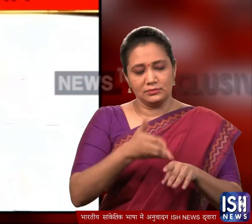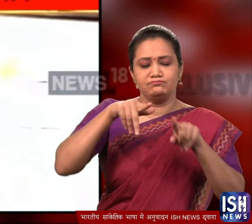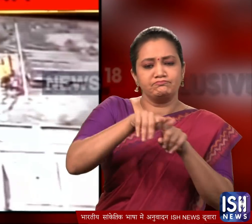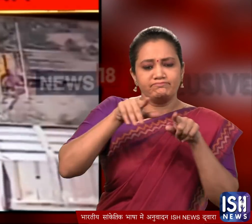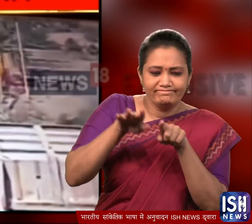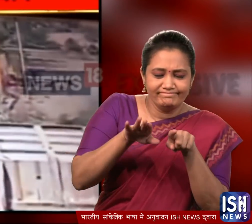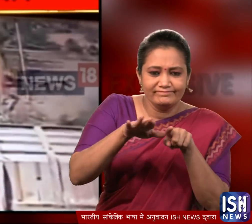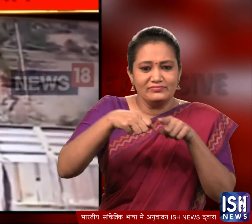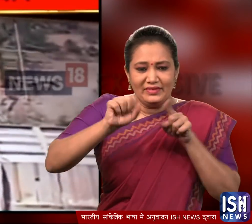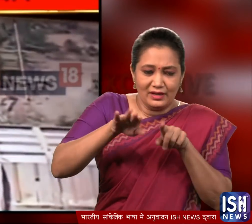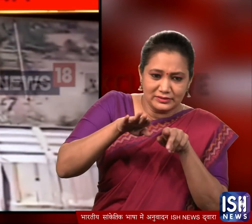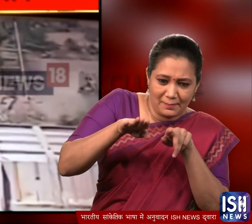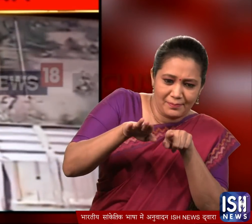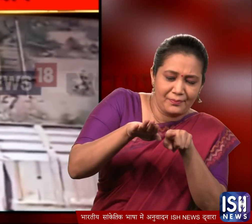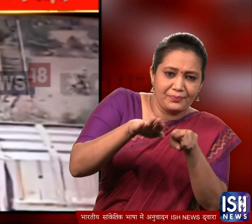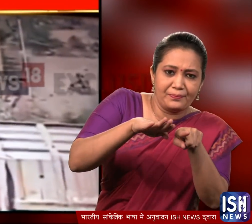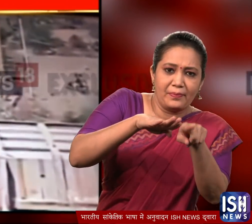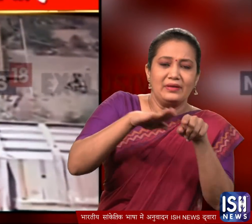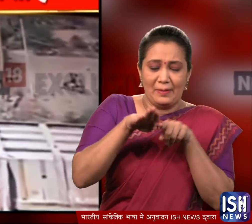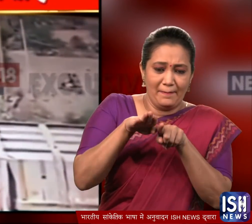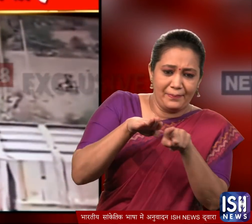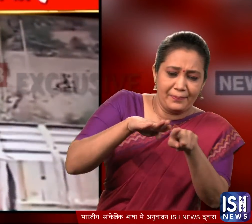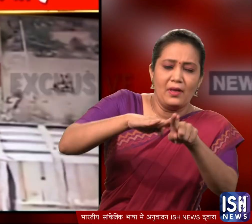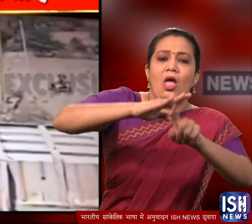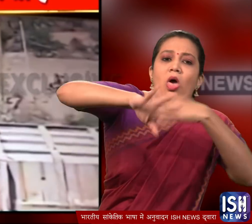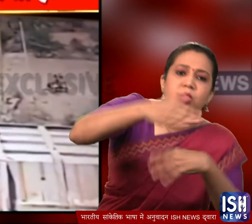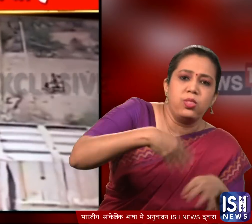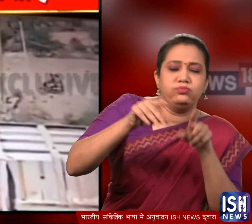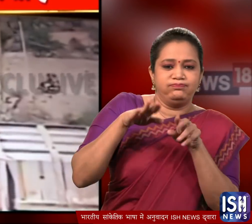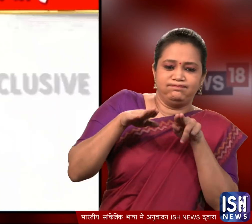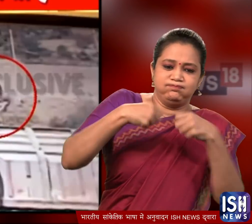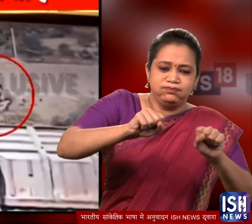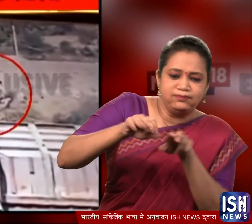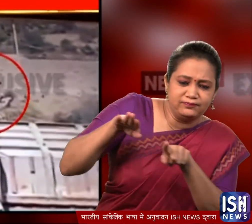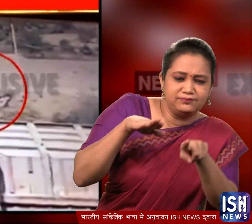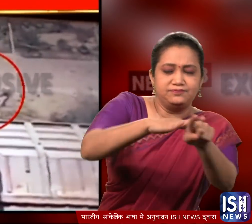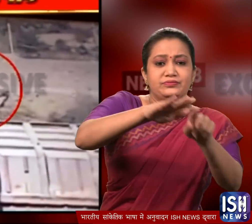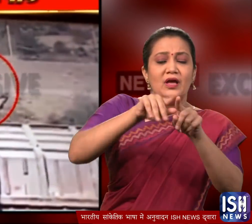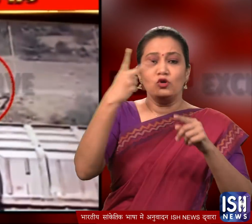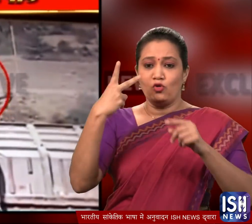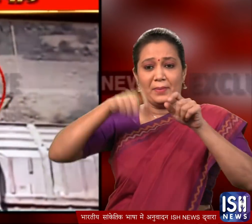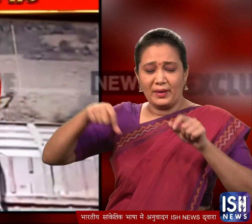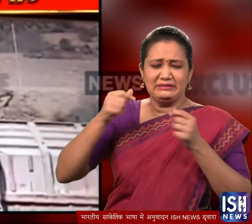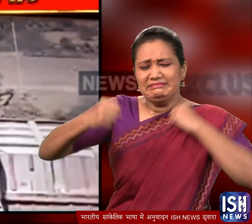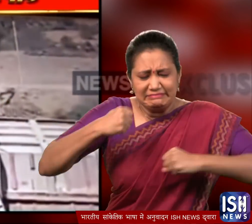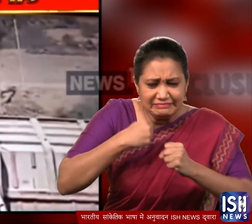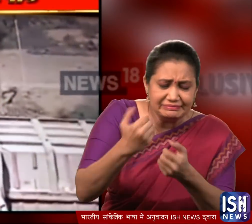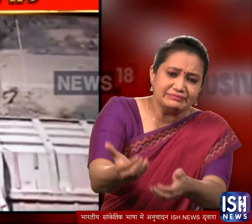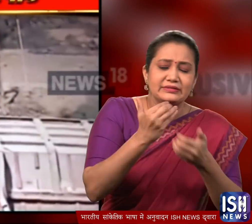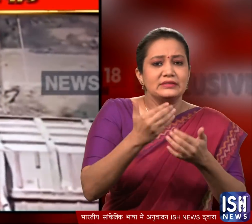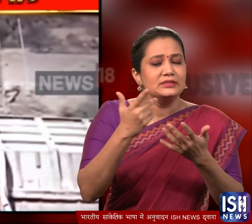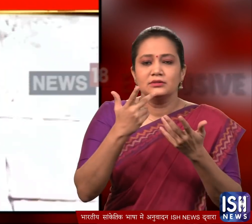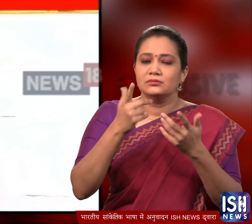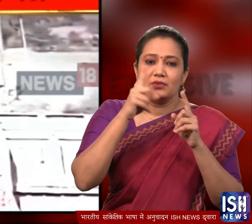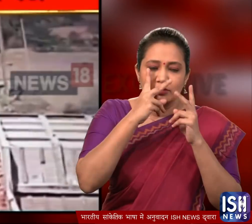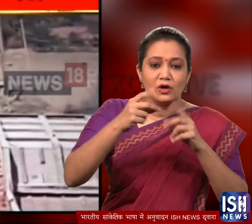नजर आया। लेकिन जैसे ही वो ट्रक से आगे पहुंचा, ट्रक ने मोटरसाइकिल को अपनी चपेट में ले लिया। हादसे को देख पीछे से आ रहे 2 लोग उधर तेजी से